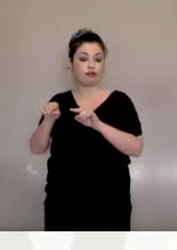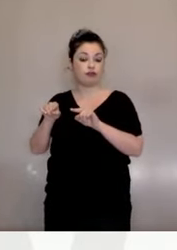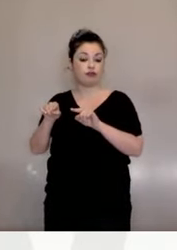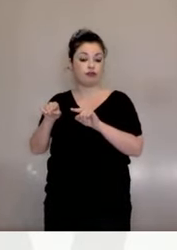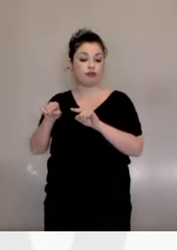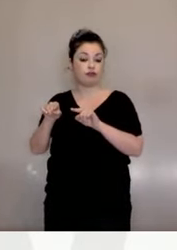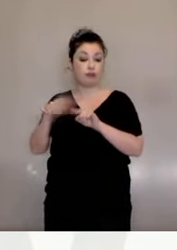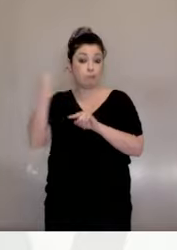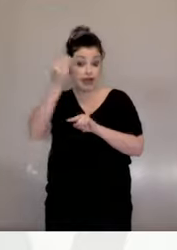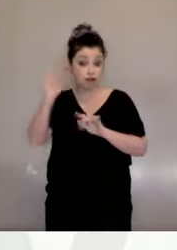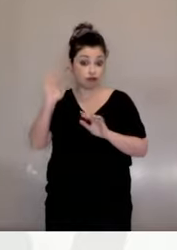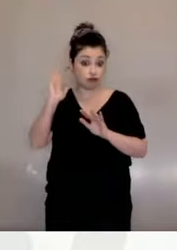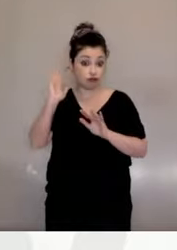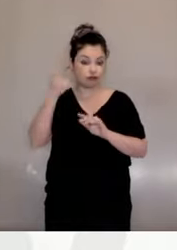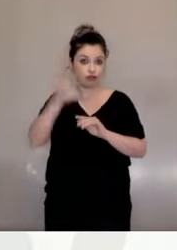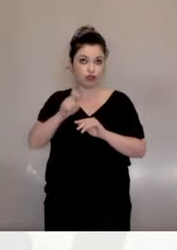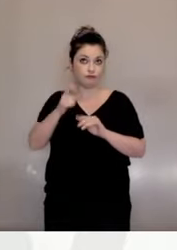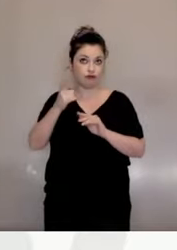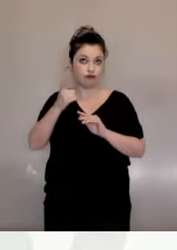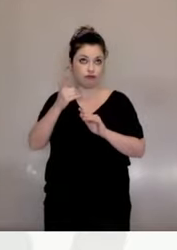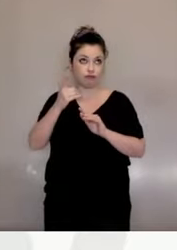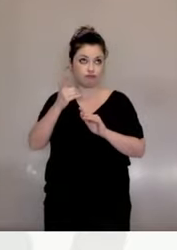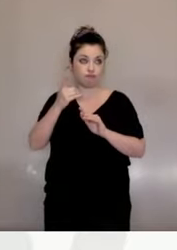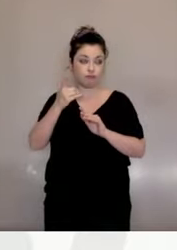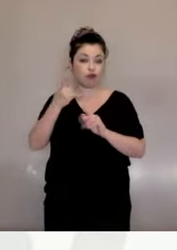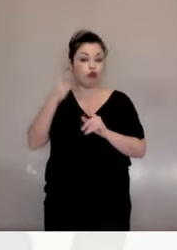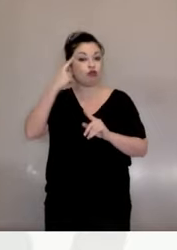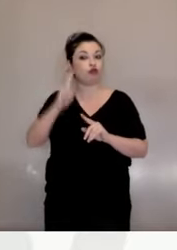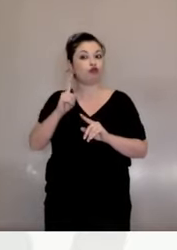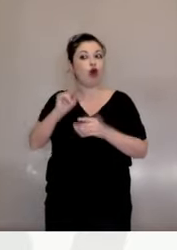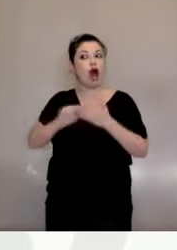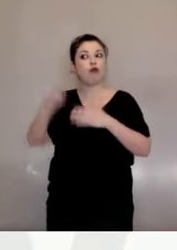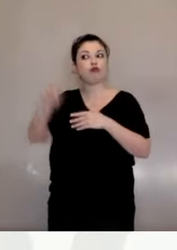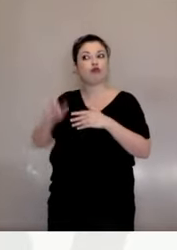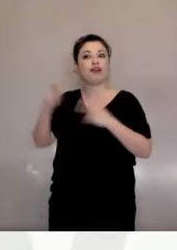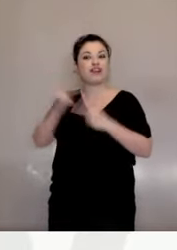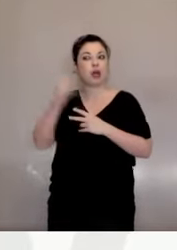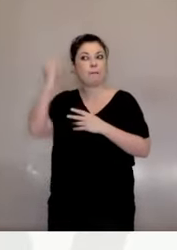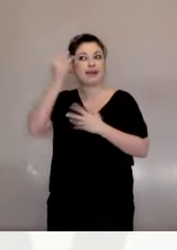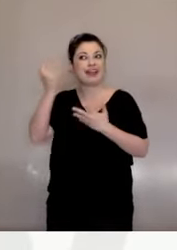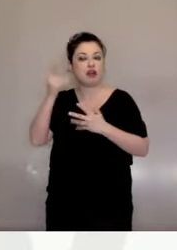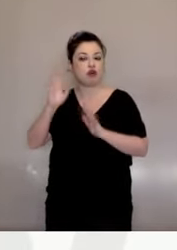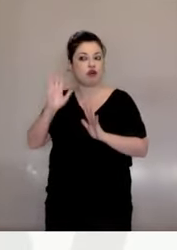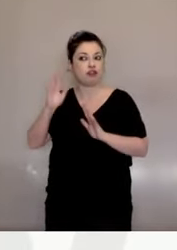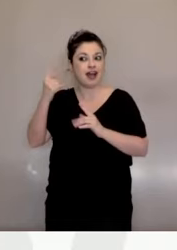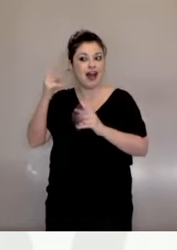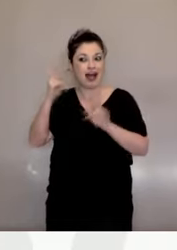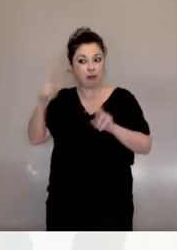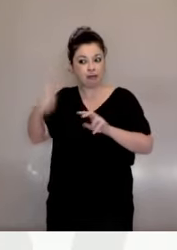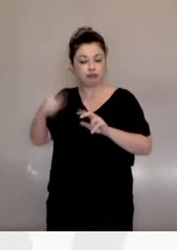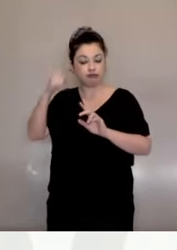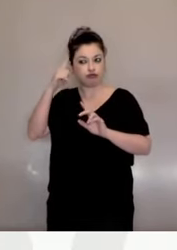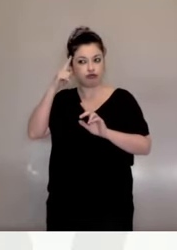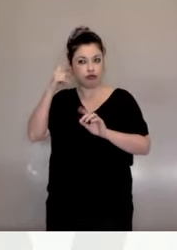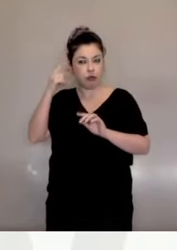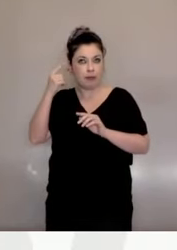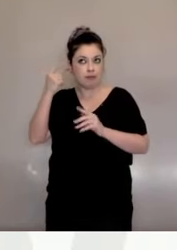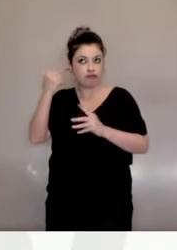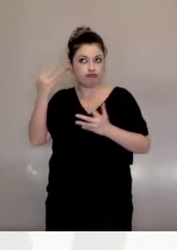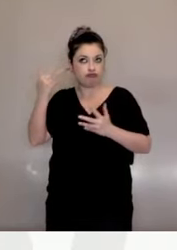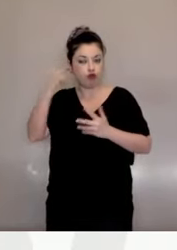perché non so esattamente come Jabès lo pensa, ma che il fiore è